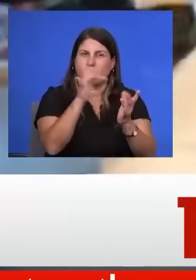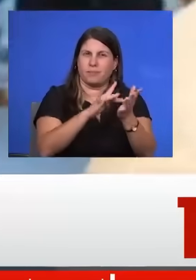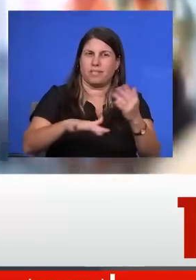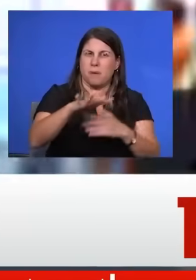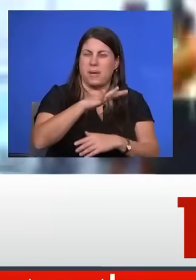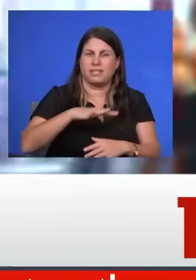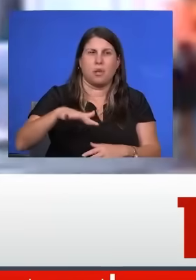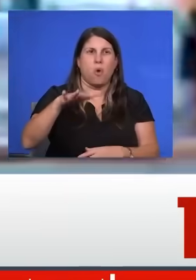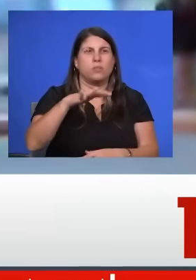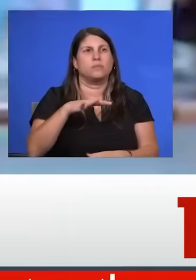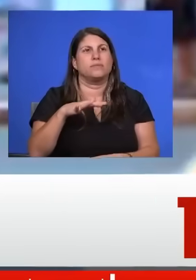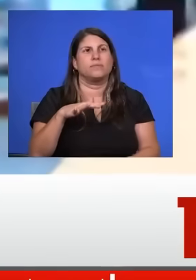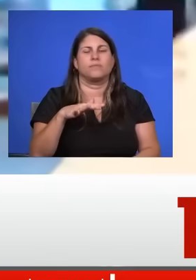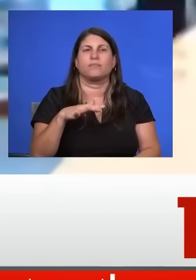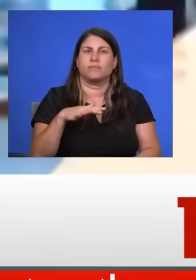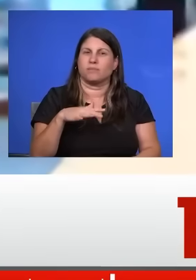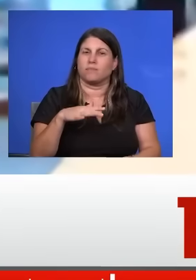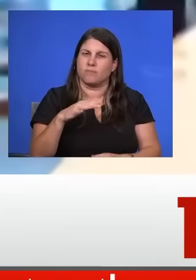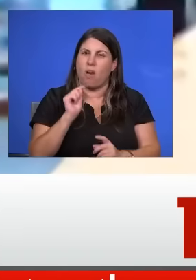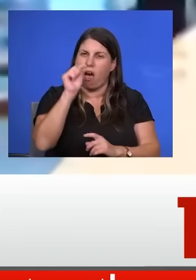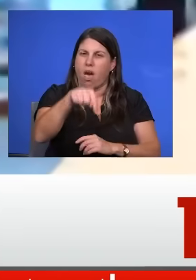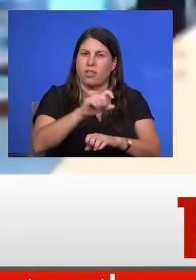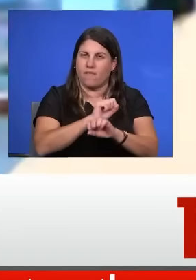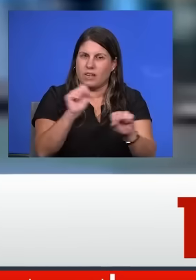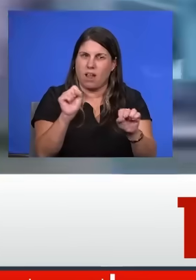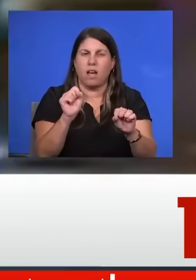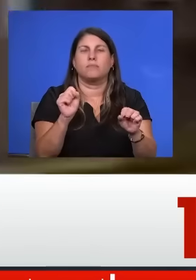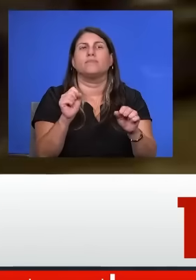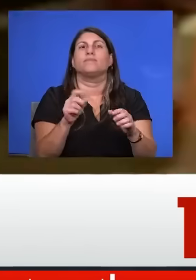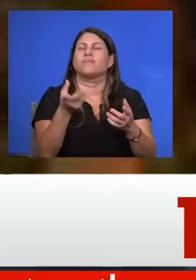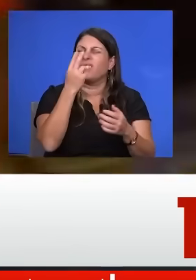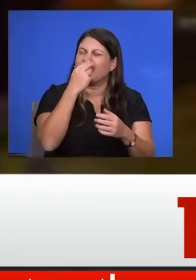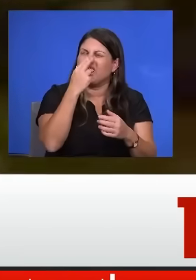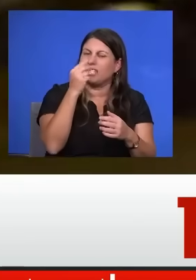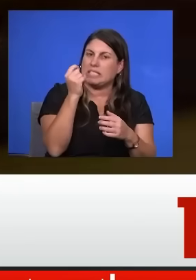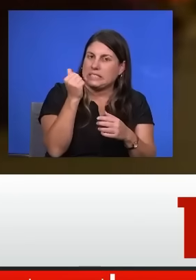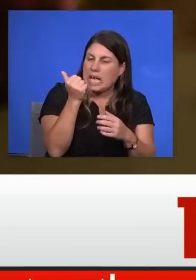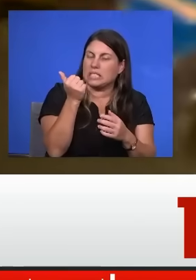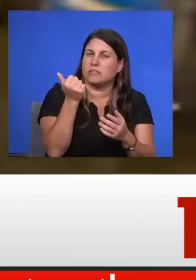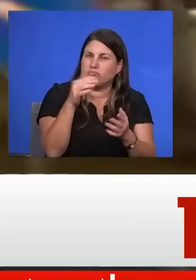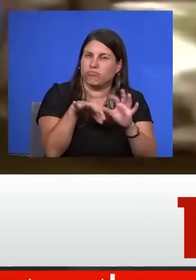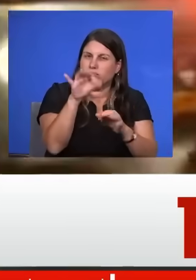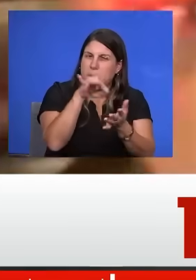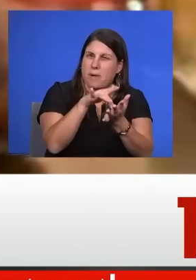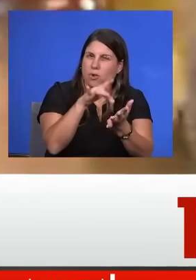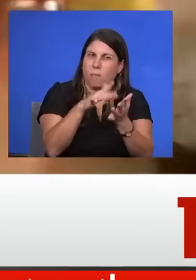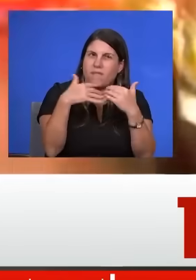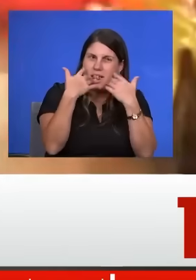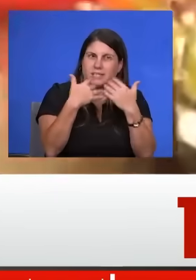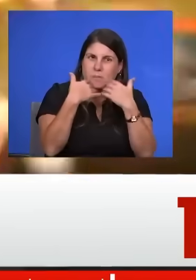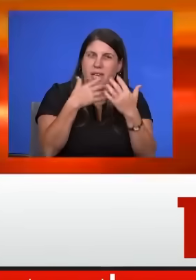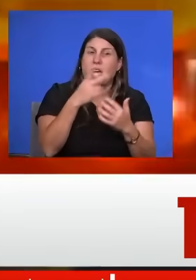אחרי הנפילה. אז בואו ננסה קצת למקם אותנו ולספר לנו קצת יותר. כן, הנה, אנחנו רואים כבר את העשן